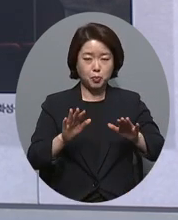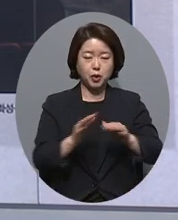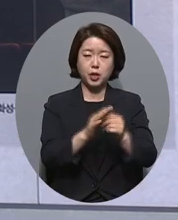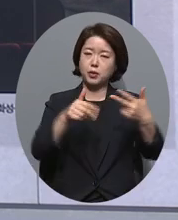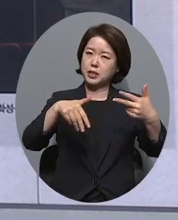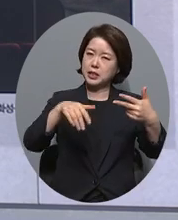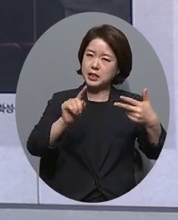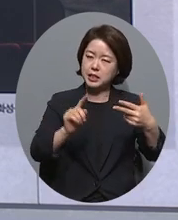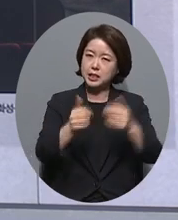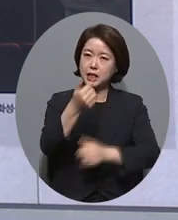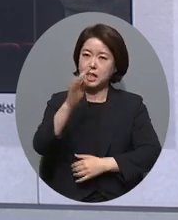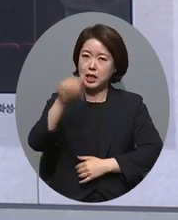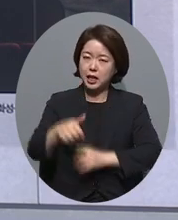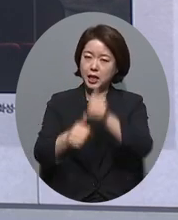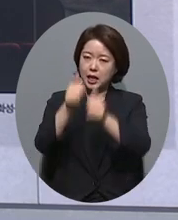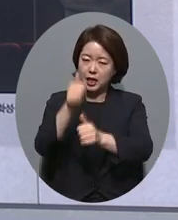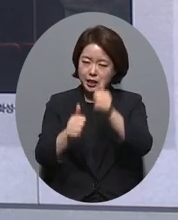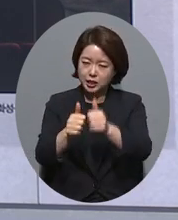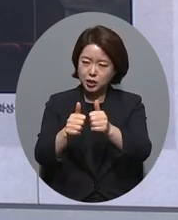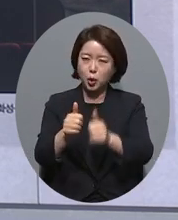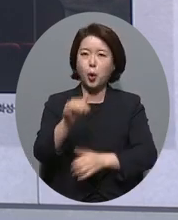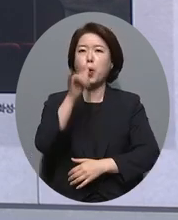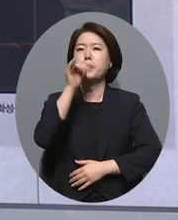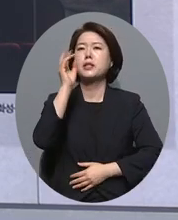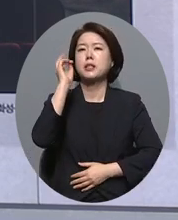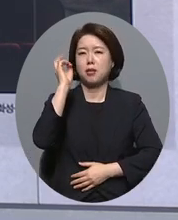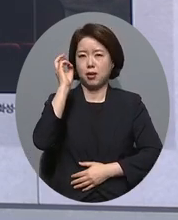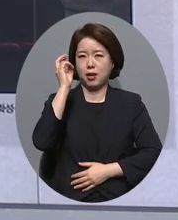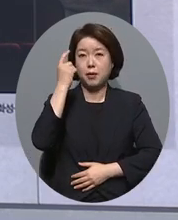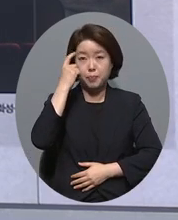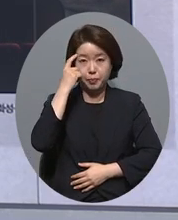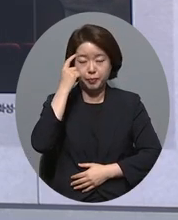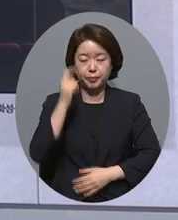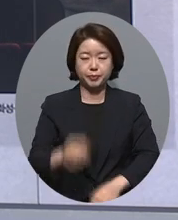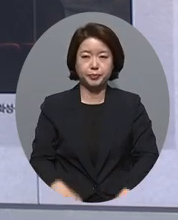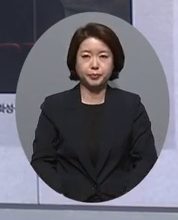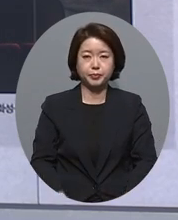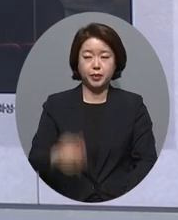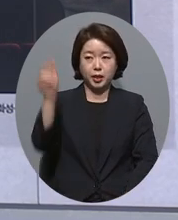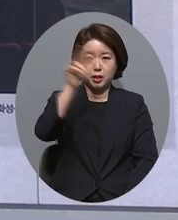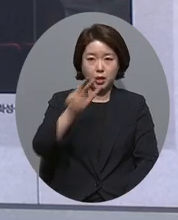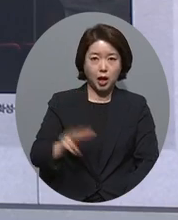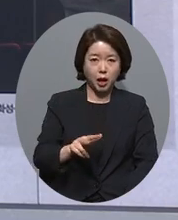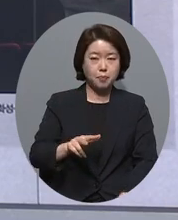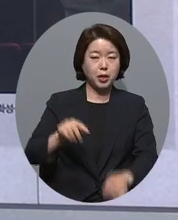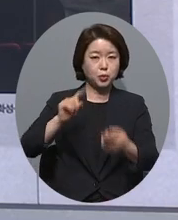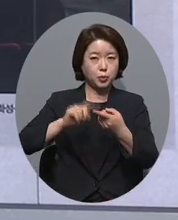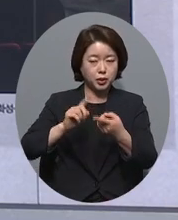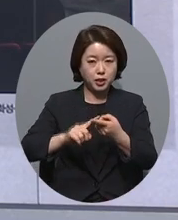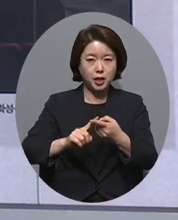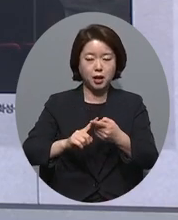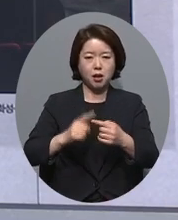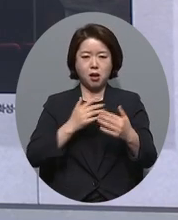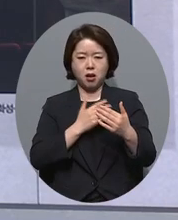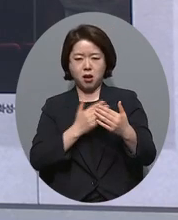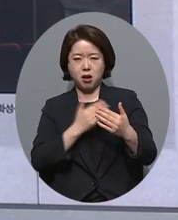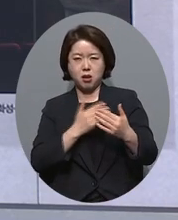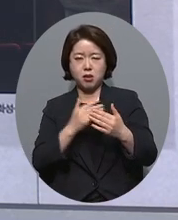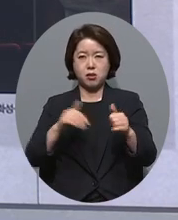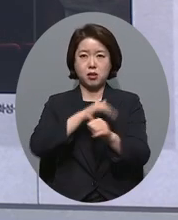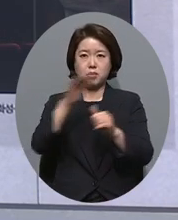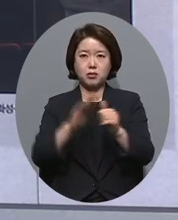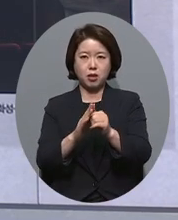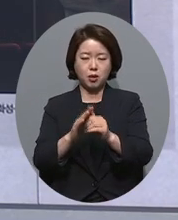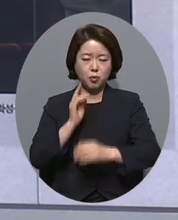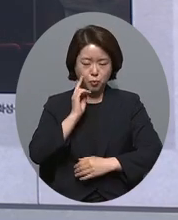7차 핵실험은 정해진 수순이라고 보는 시각이 지배적입니다 그만큼 한반도를 둘러싼 긴장상태가 더욱 보조될 것으로